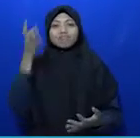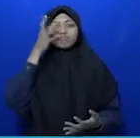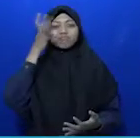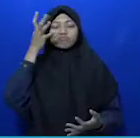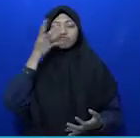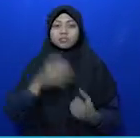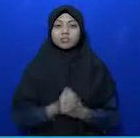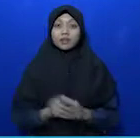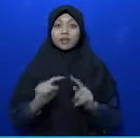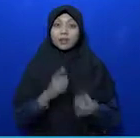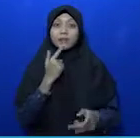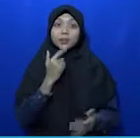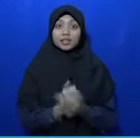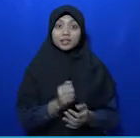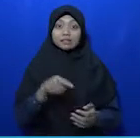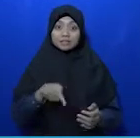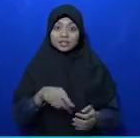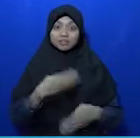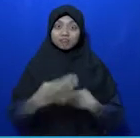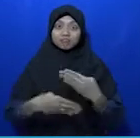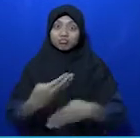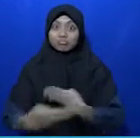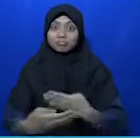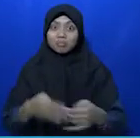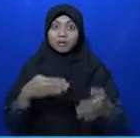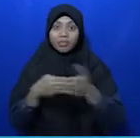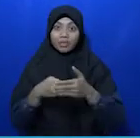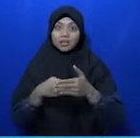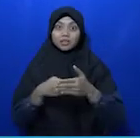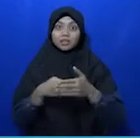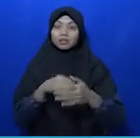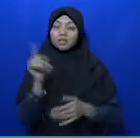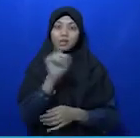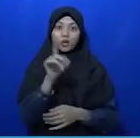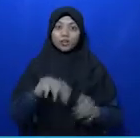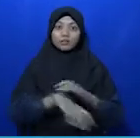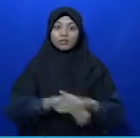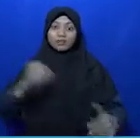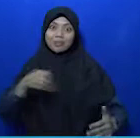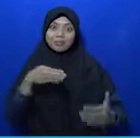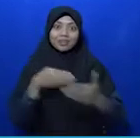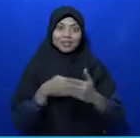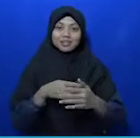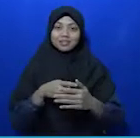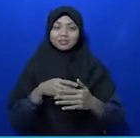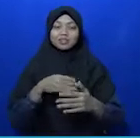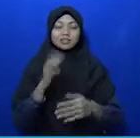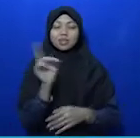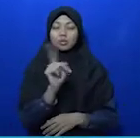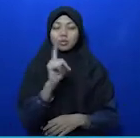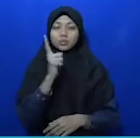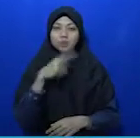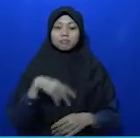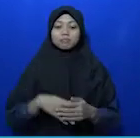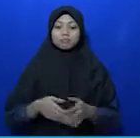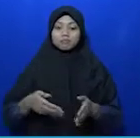yang tapi tambang ini nggak boleh berhenti. Tambang ini kalau berhenti recovery-nya jelas mahal, karena terowongan atau tanahnya